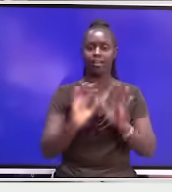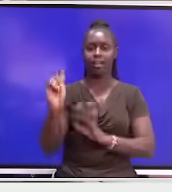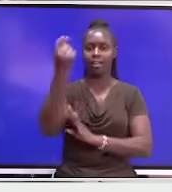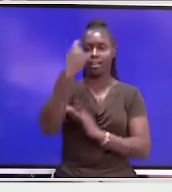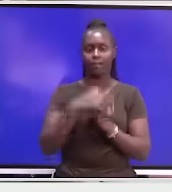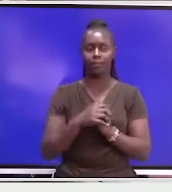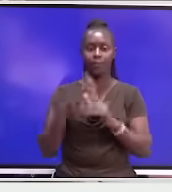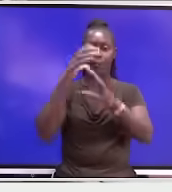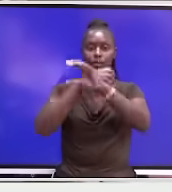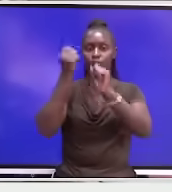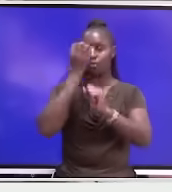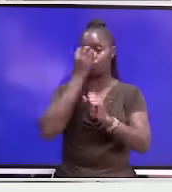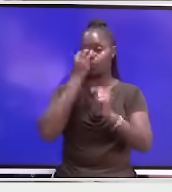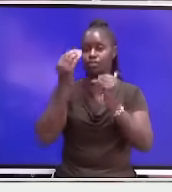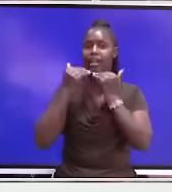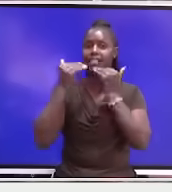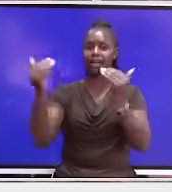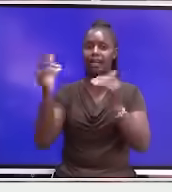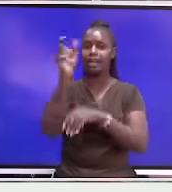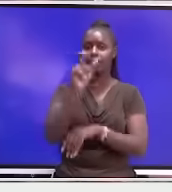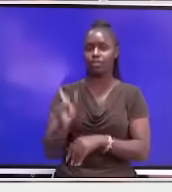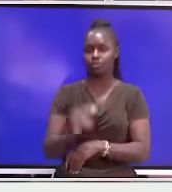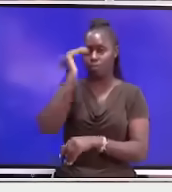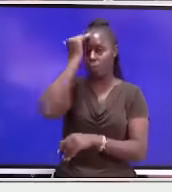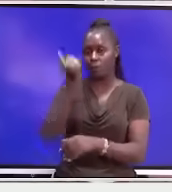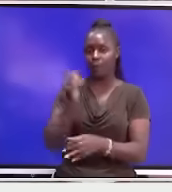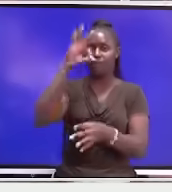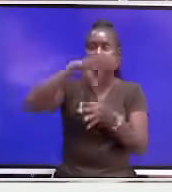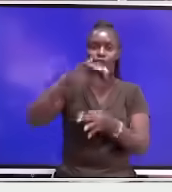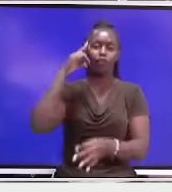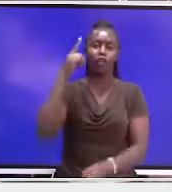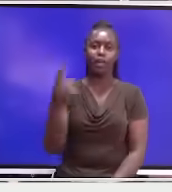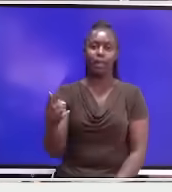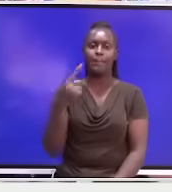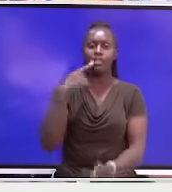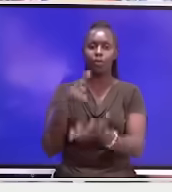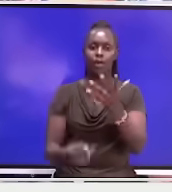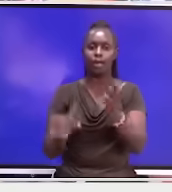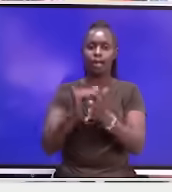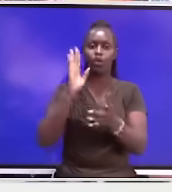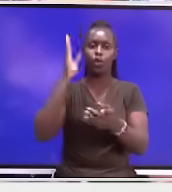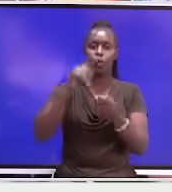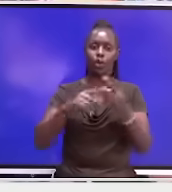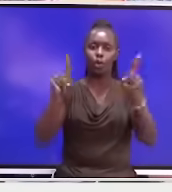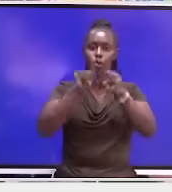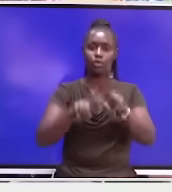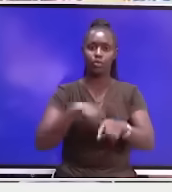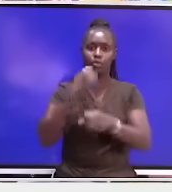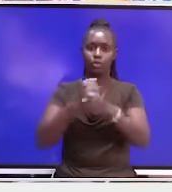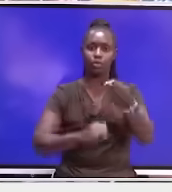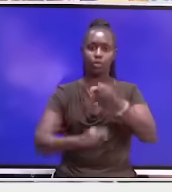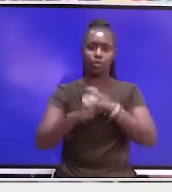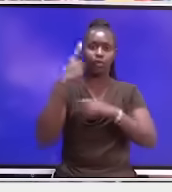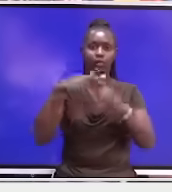Ruto thanking the region for the 2022 vote, saying he will reciprocate while drumming up support for his broad-based